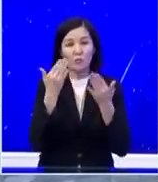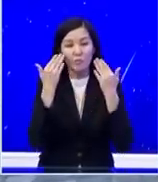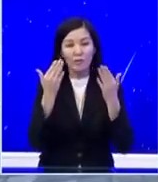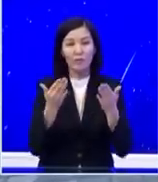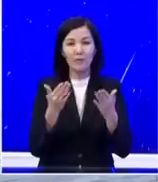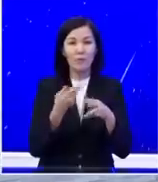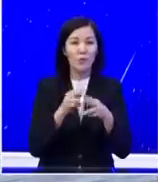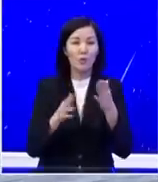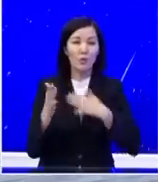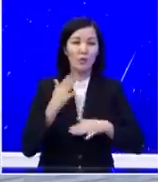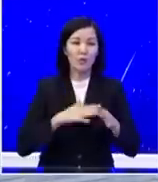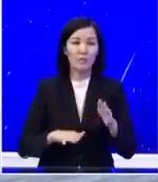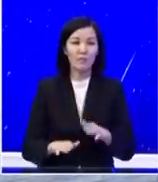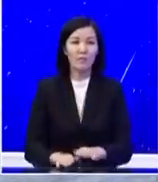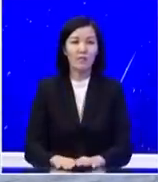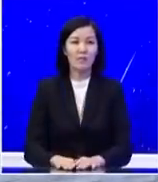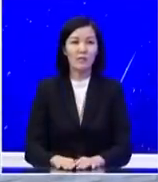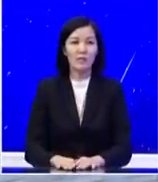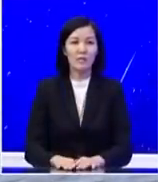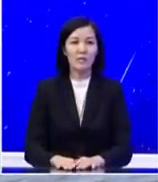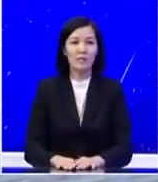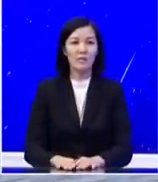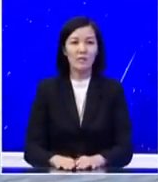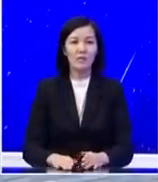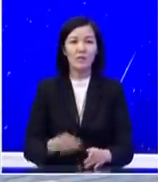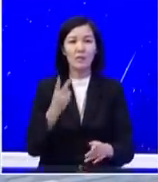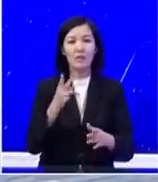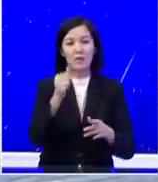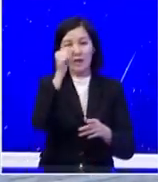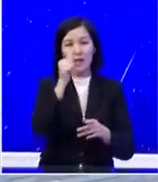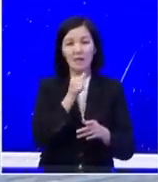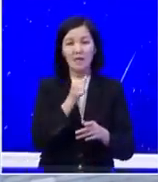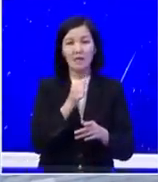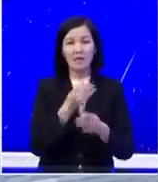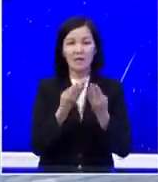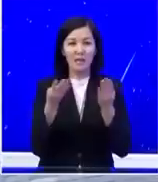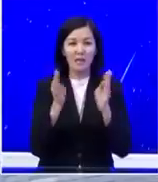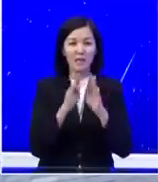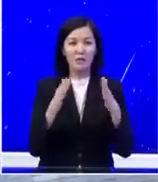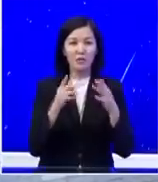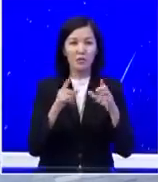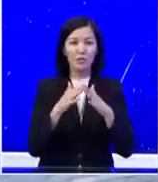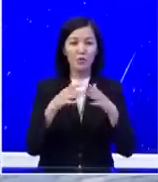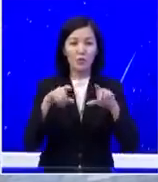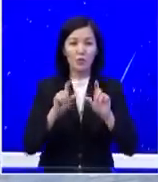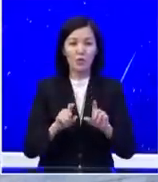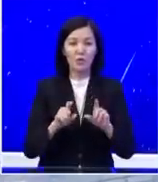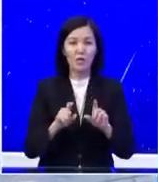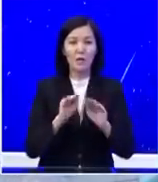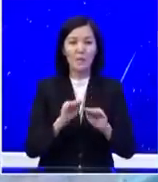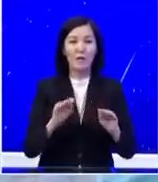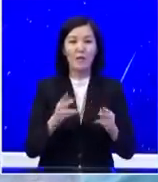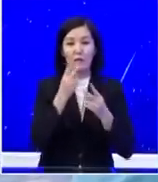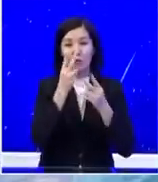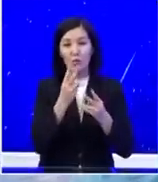Өте қуаныштымыз. Қаншама күн отырды енді. Балалар енді таза ауаға шығып, мына фонтанның мінекей болсын, керемет әсем